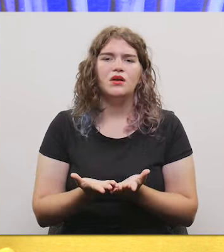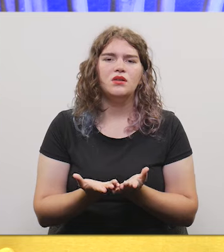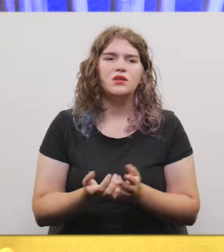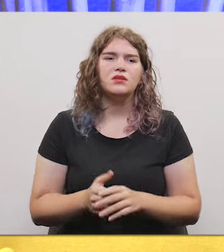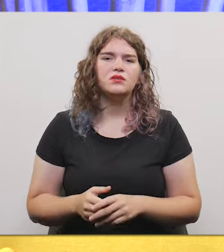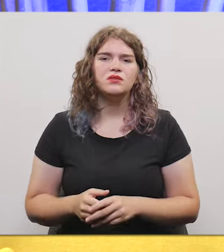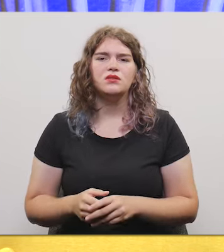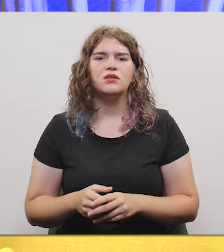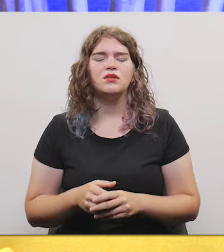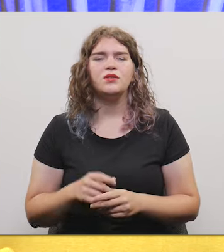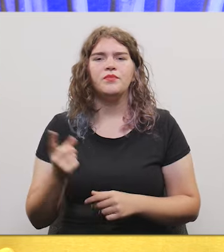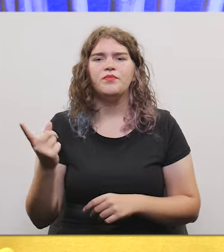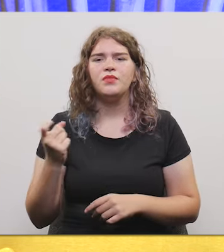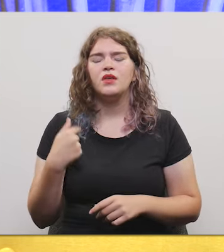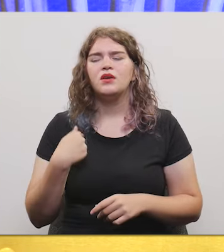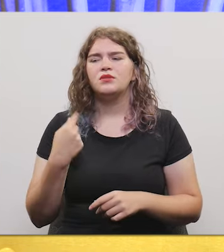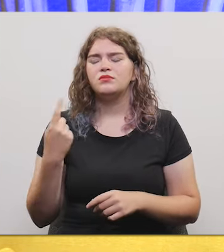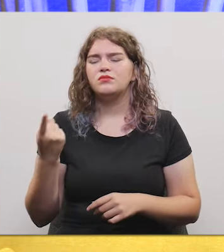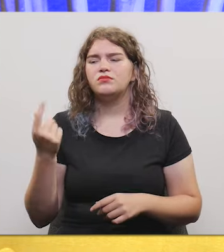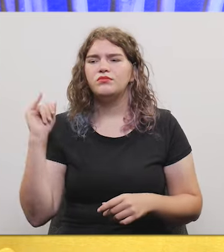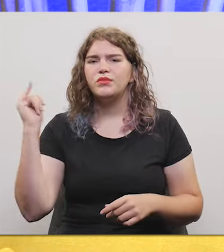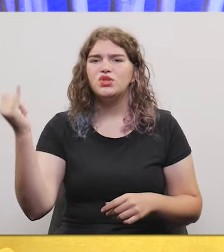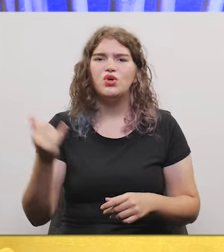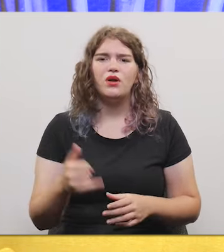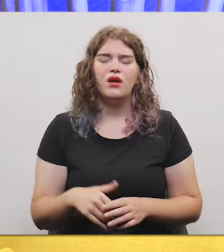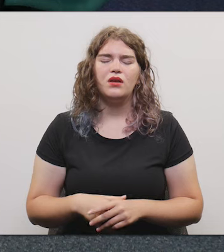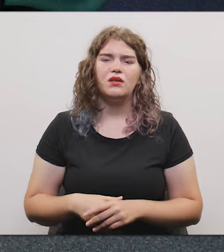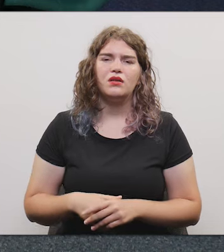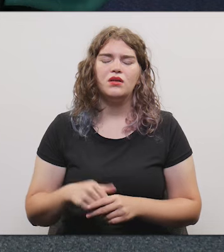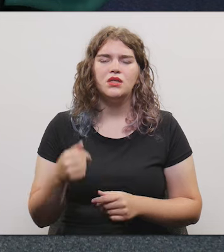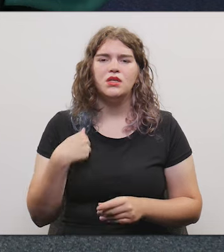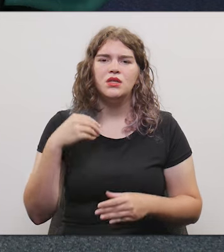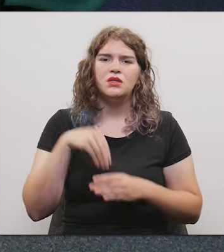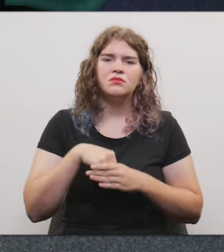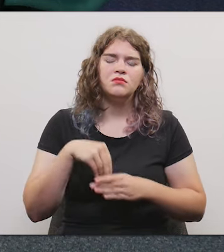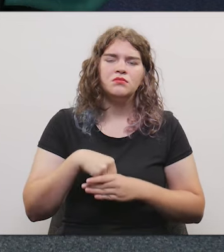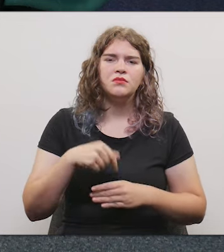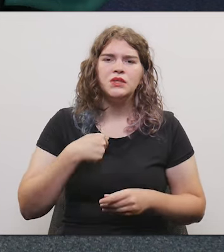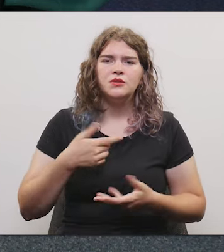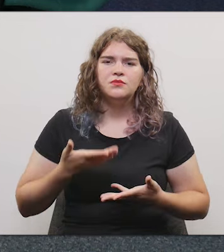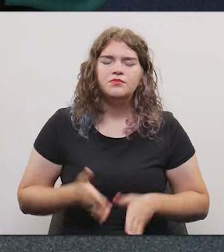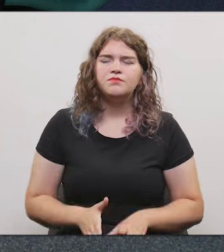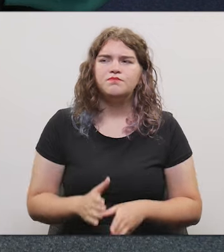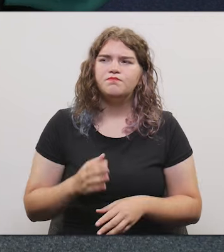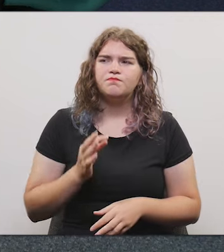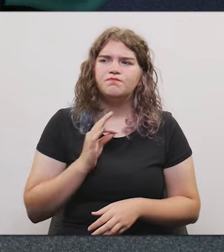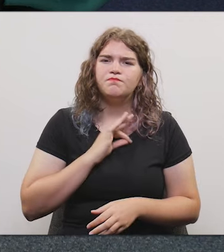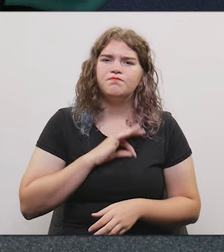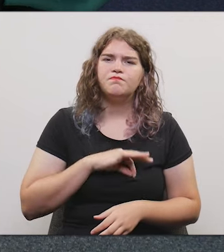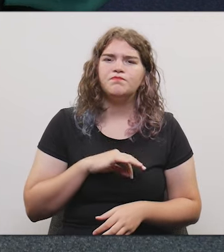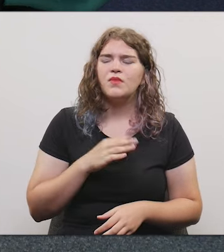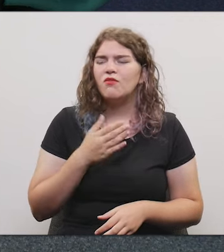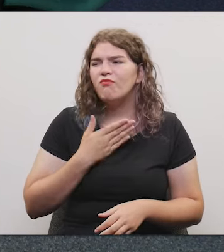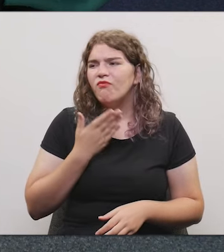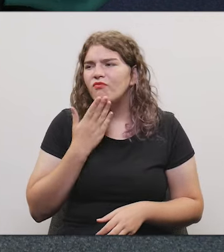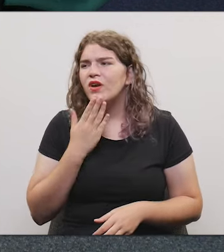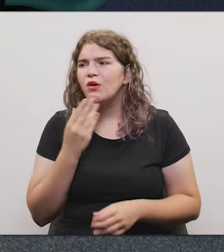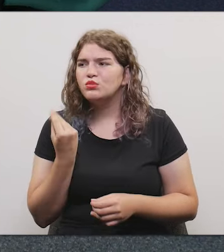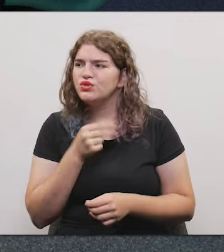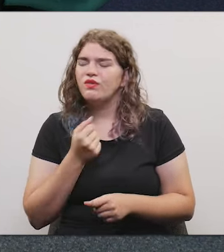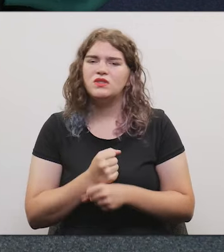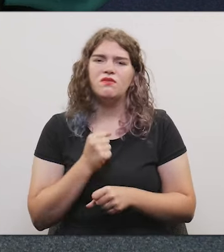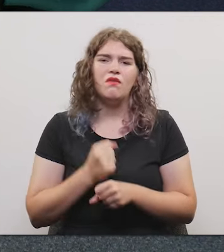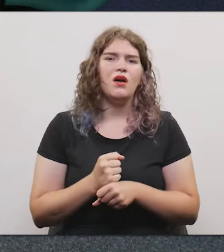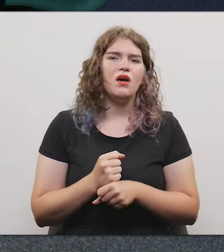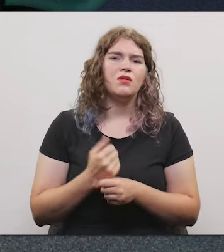aceea cărți cu biografia ale misionarilor. Și cumva în mine s-a născut dorința de a avea